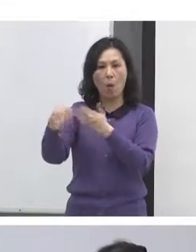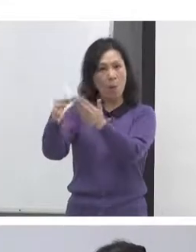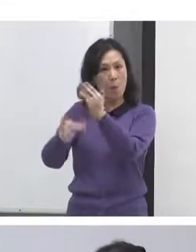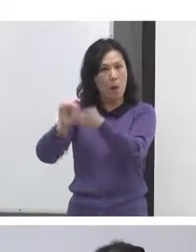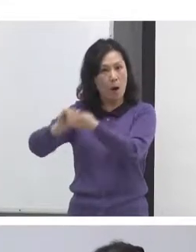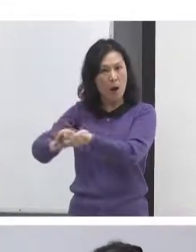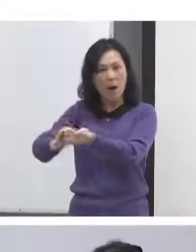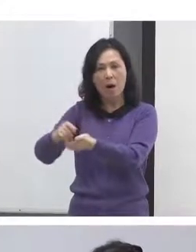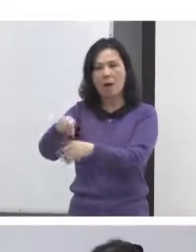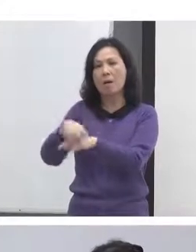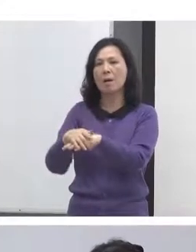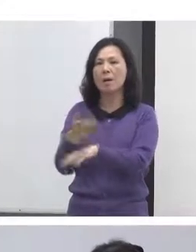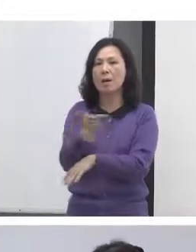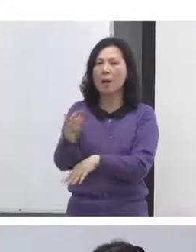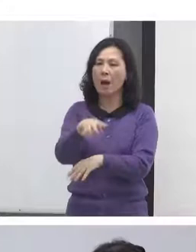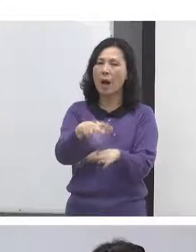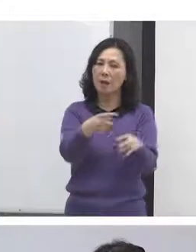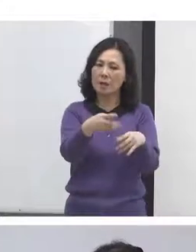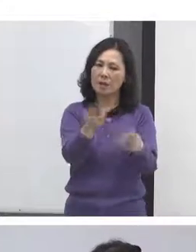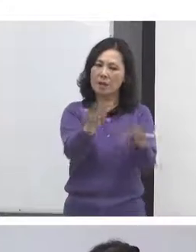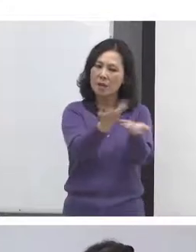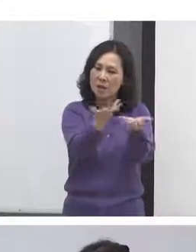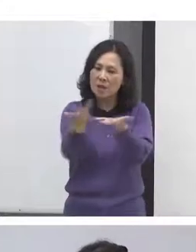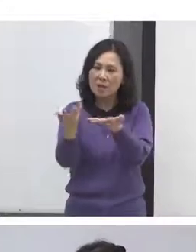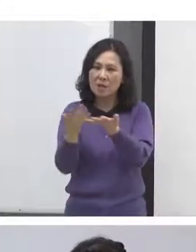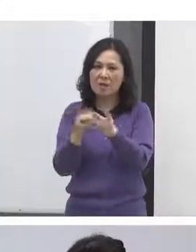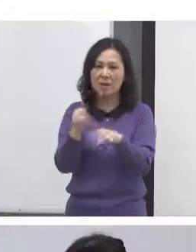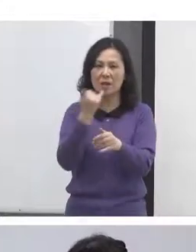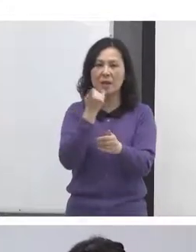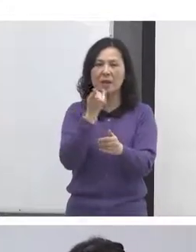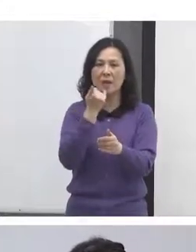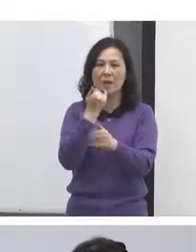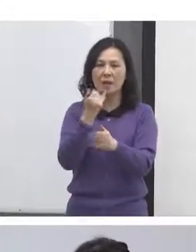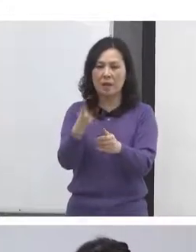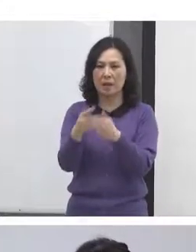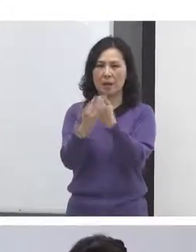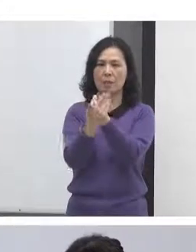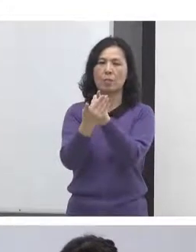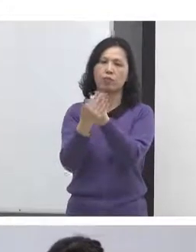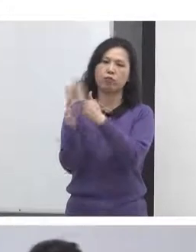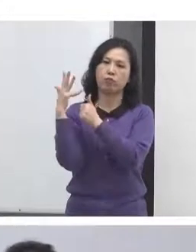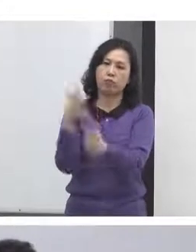可以在这些议题上能够维持社群内部的传统跟规范。